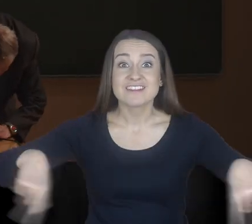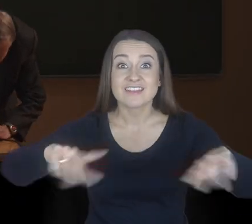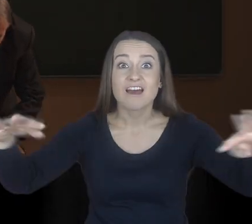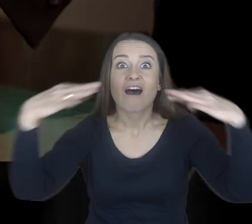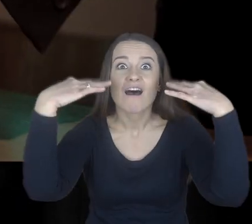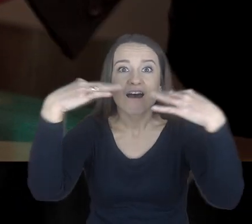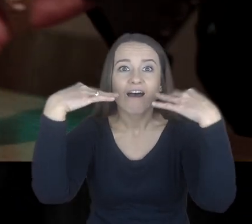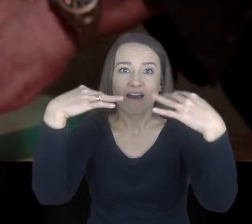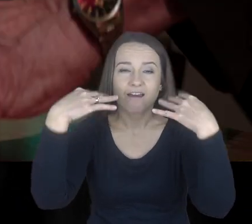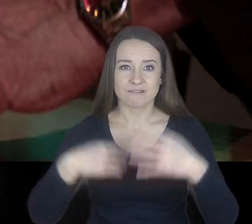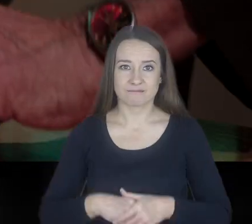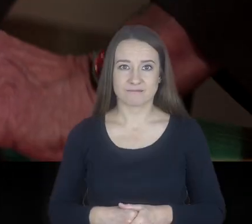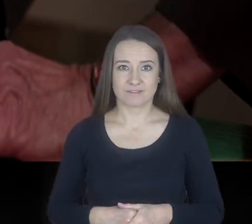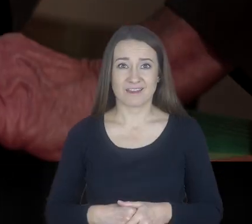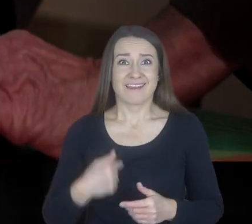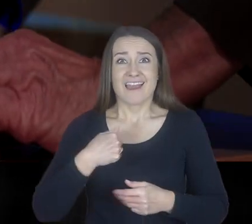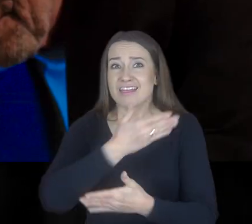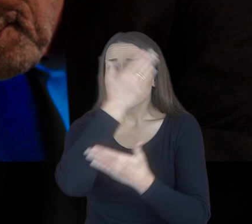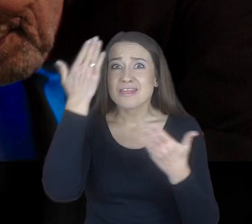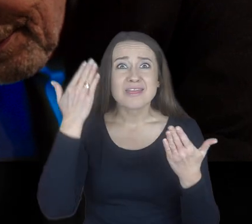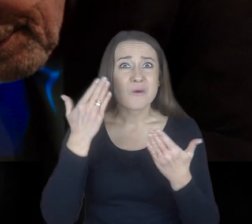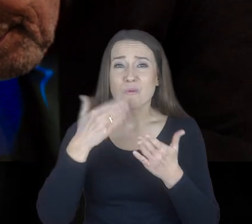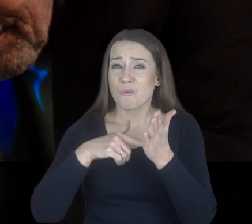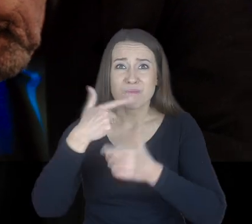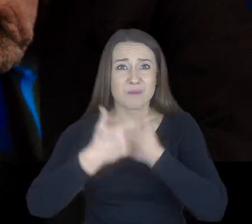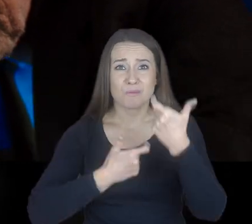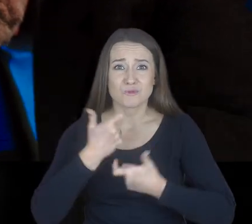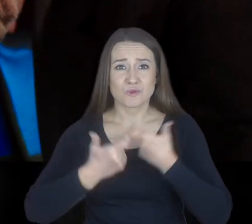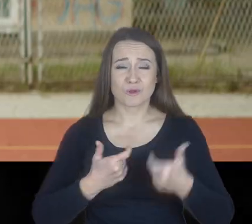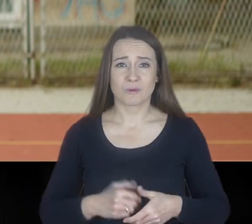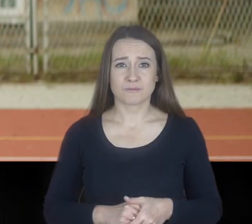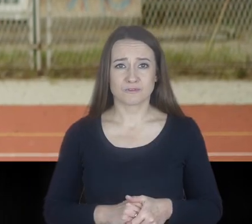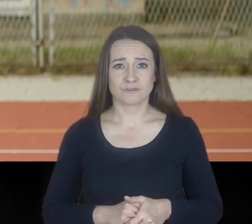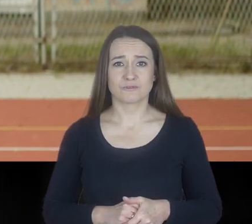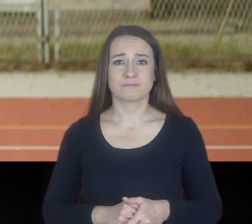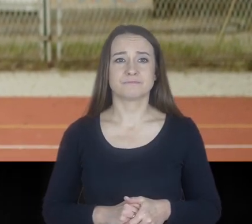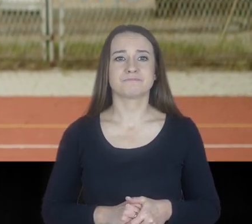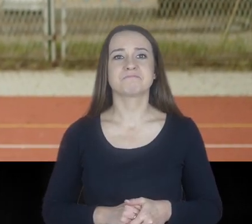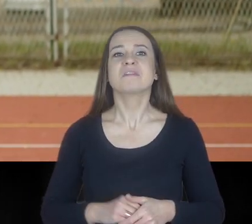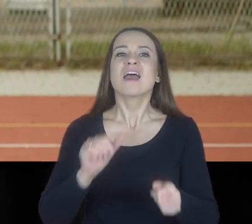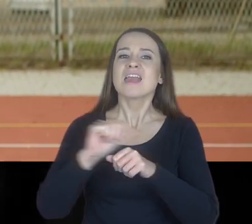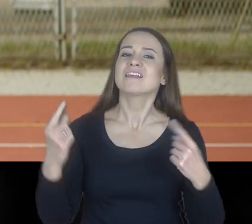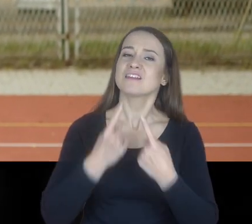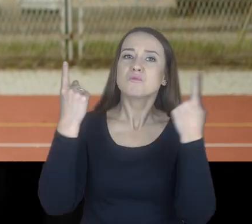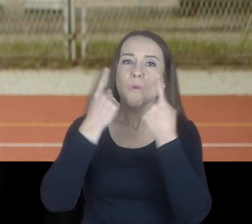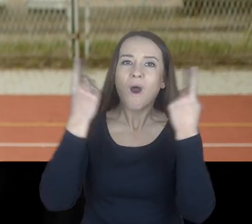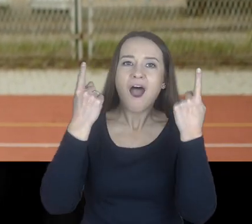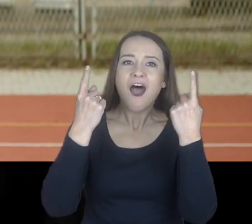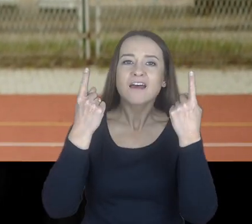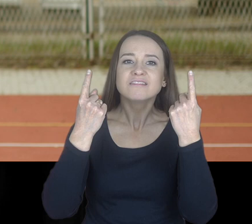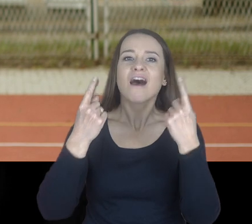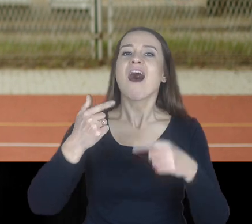Wszyscy się na mnie gapią, a ja nie umiem tego zrobić. Są rzeczy, na które nie mamy wpływu.